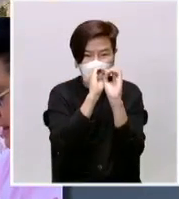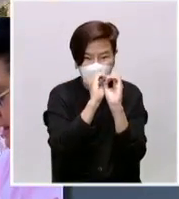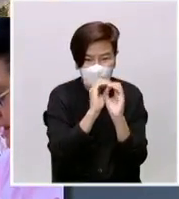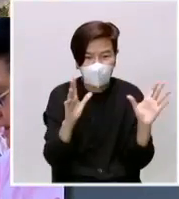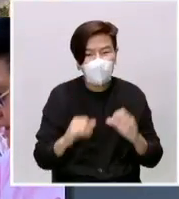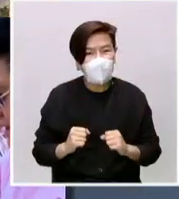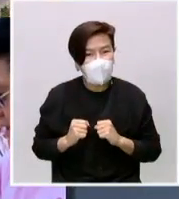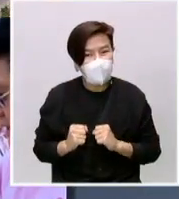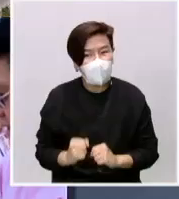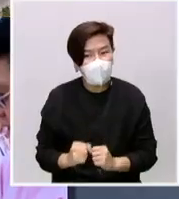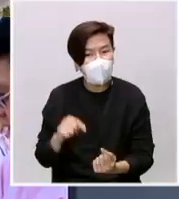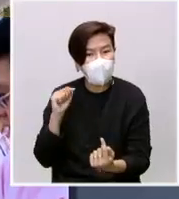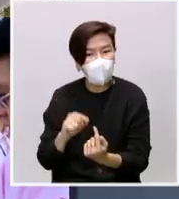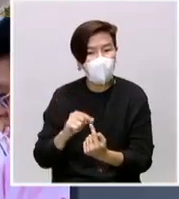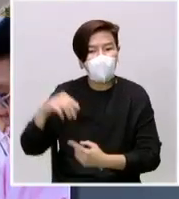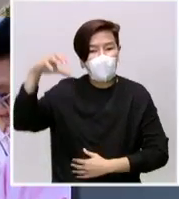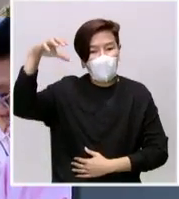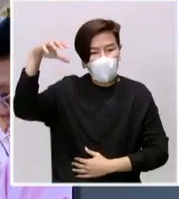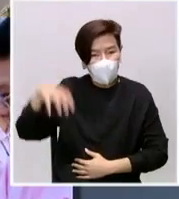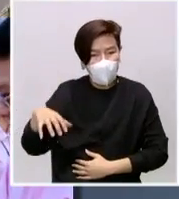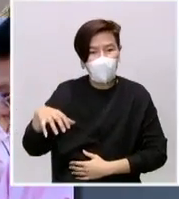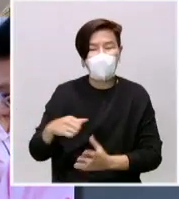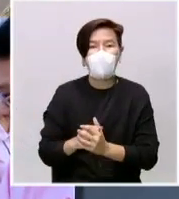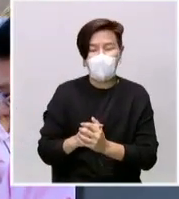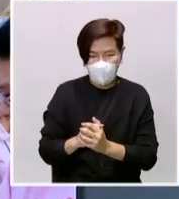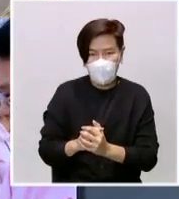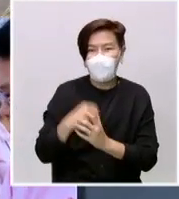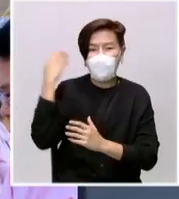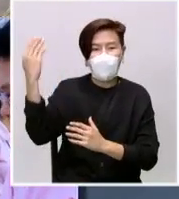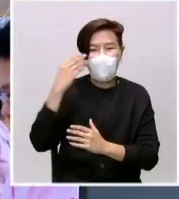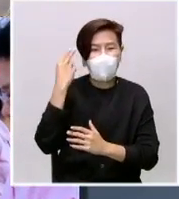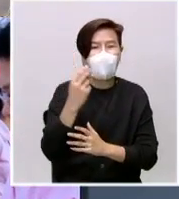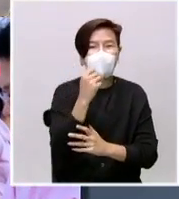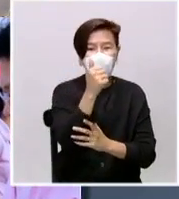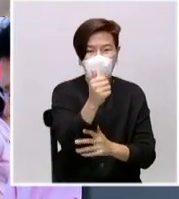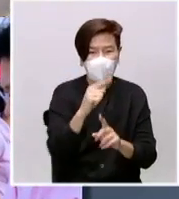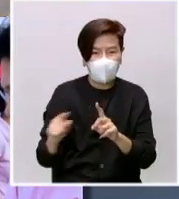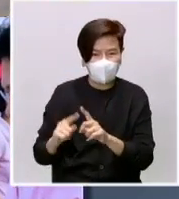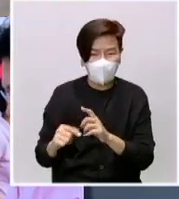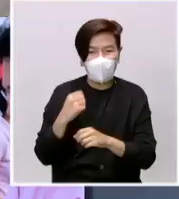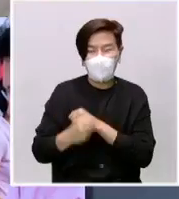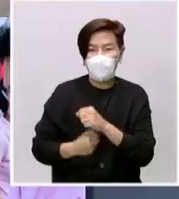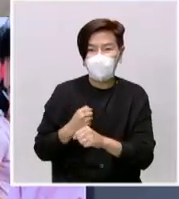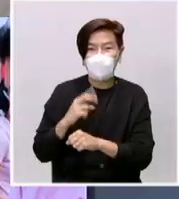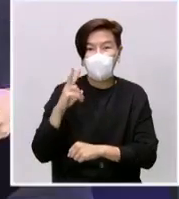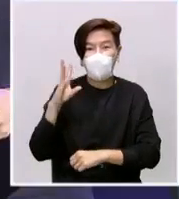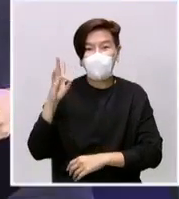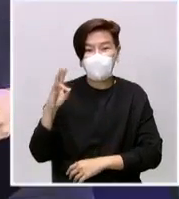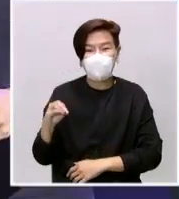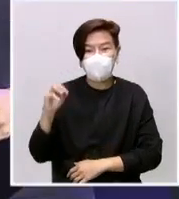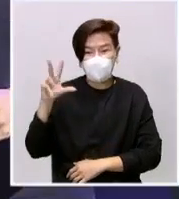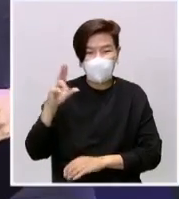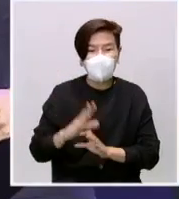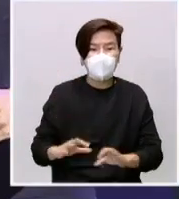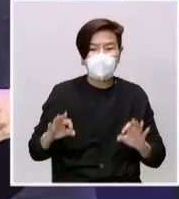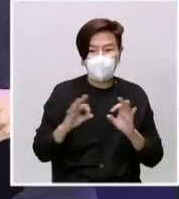พยายามขับเคลื่อนสู่การเป็นองค์กรคาร์บอนเป็นศูนย์ภายในปี2573ด้วยความมุ่งมั่นในการสร้างประโยชน์ให้กับ